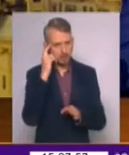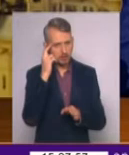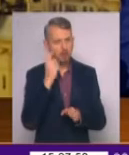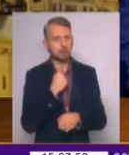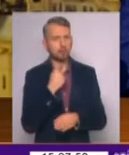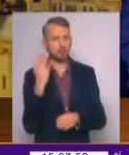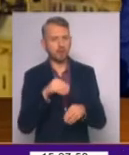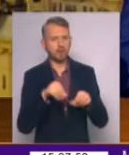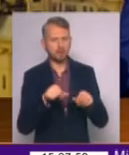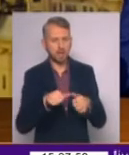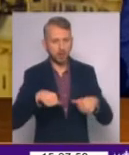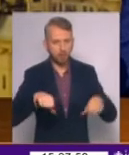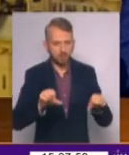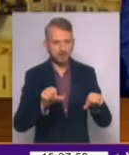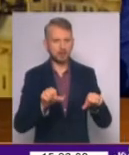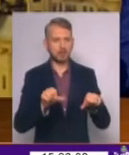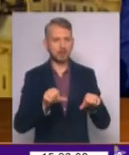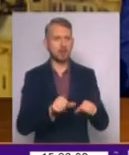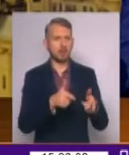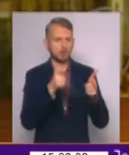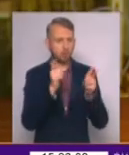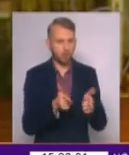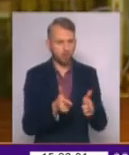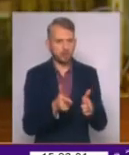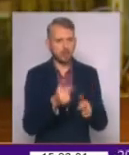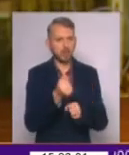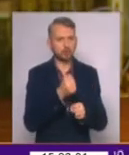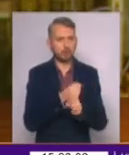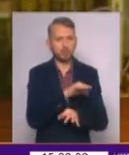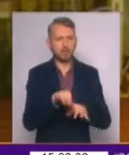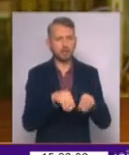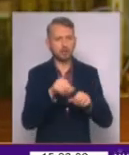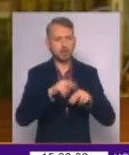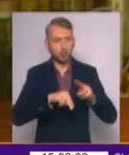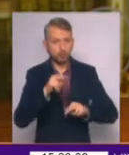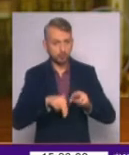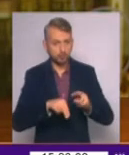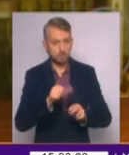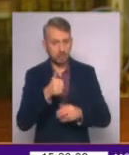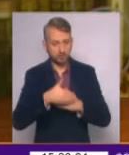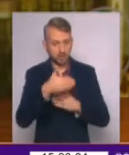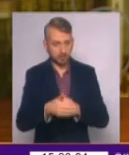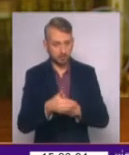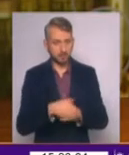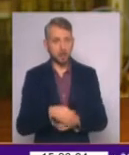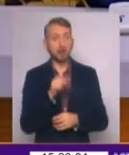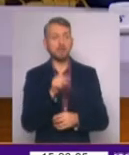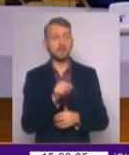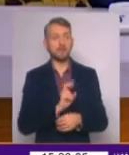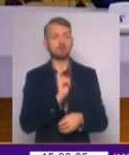проголосувала земельна комісія погодити розробку проєкту землеустрою. Ну, так, це перший етап. Він